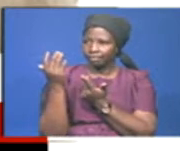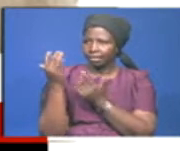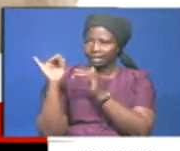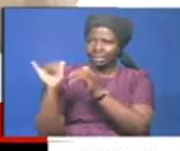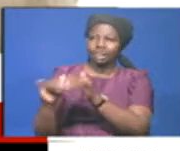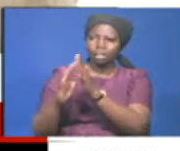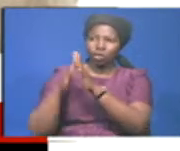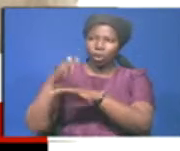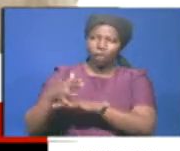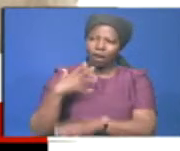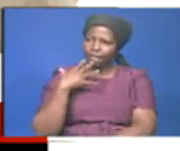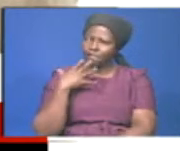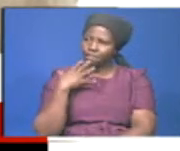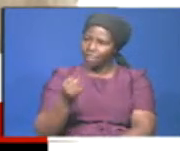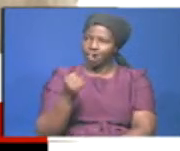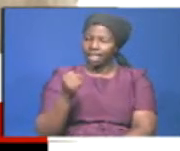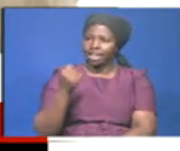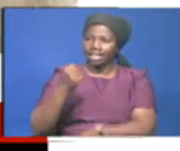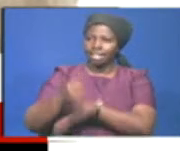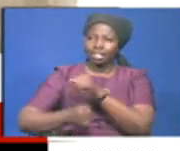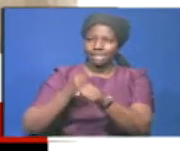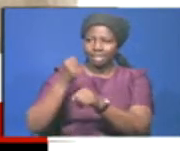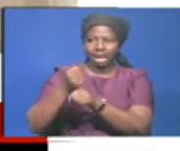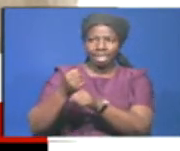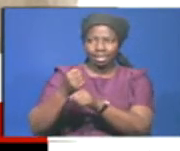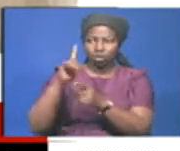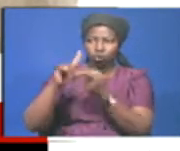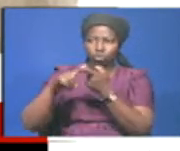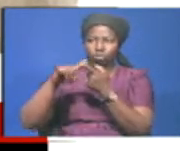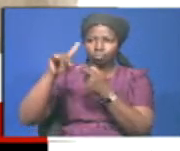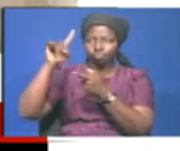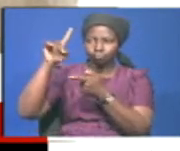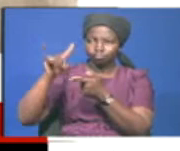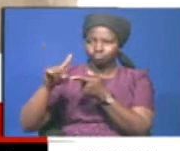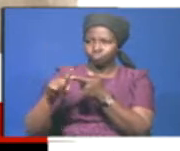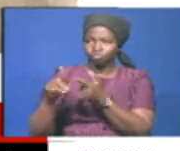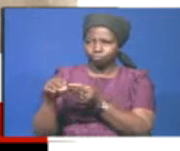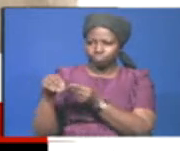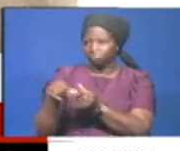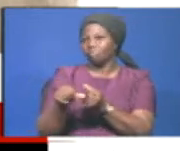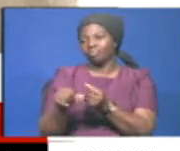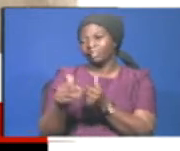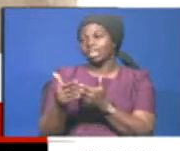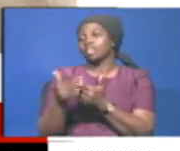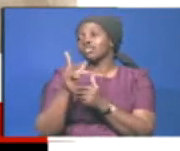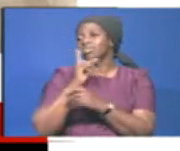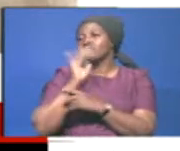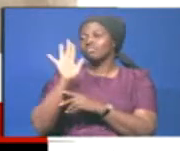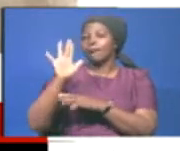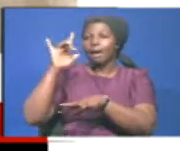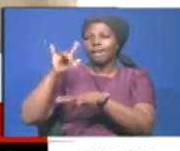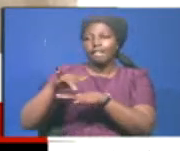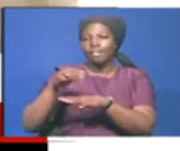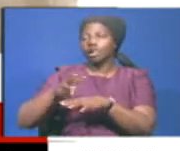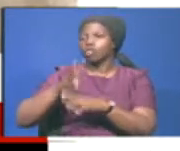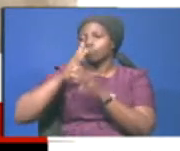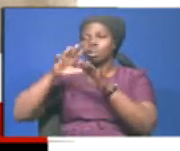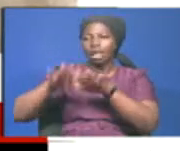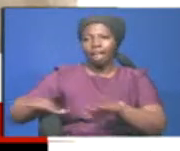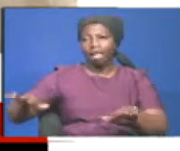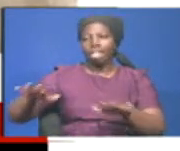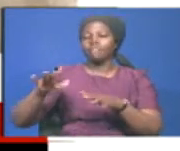500 ndio ioze. Kwa hivyo madhara yake kwenye baharini ni kubwa sana, na